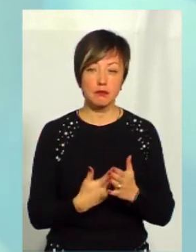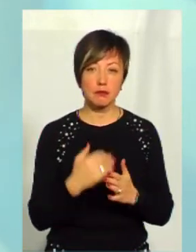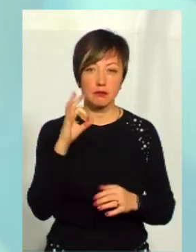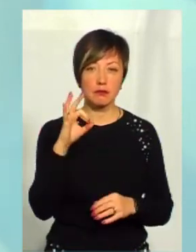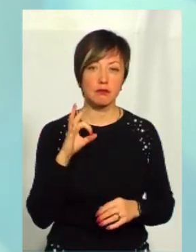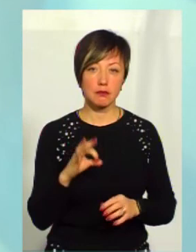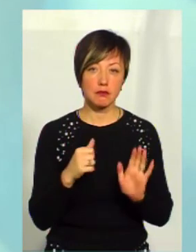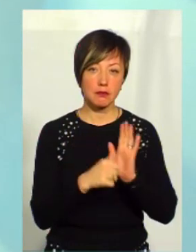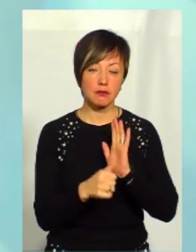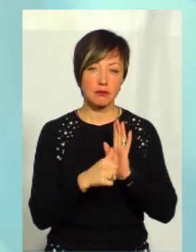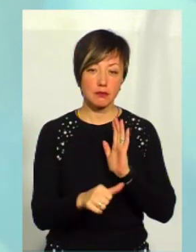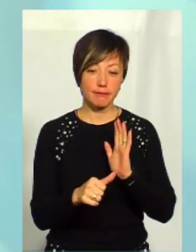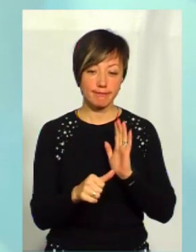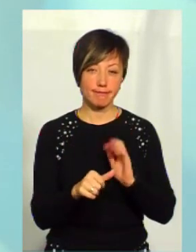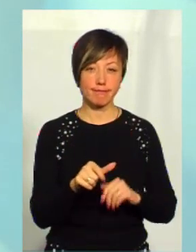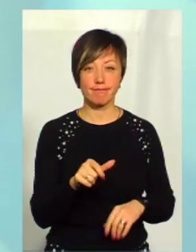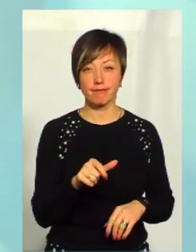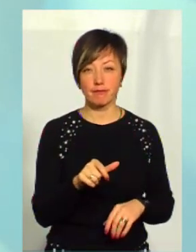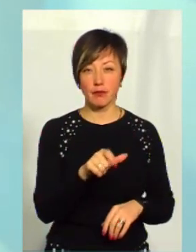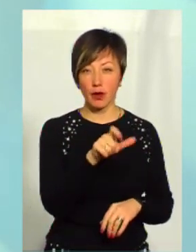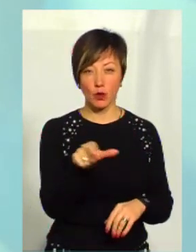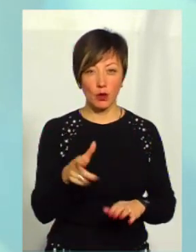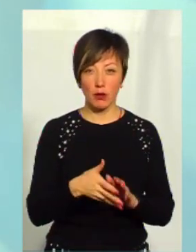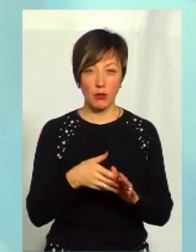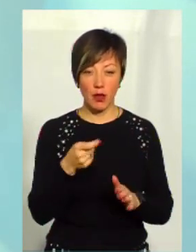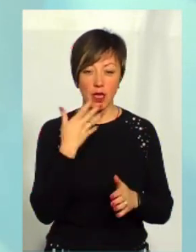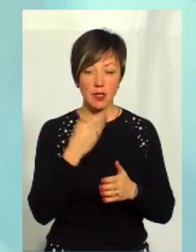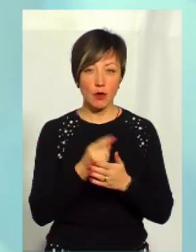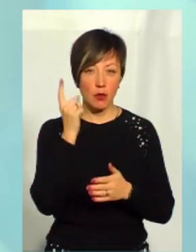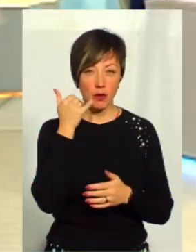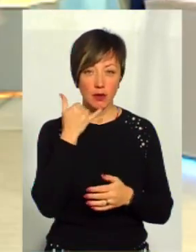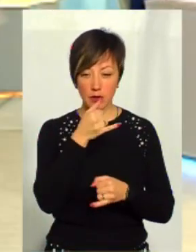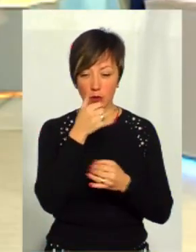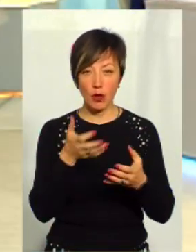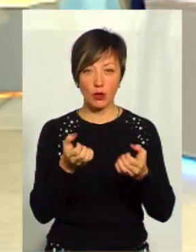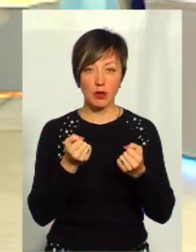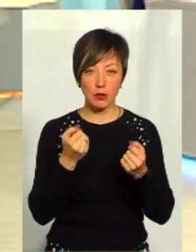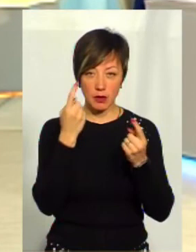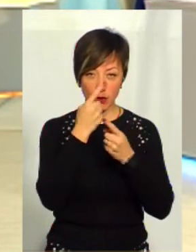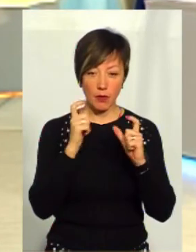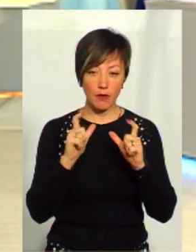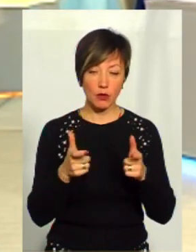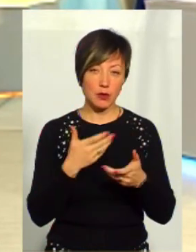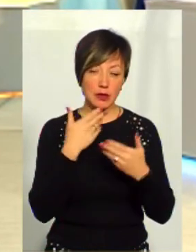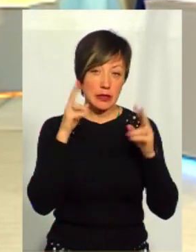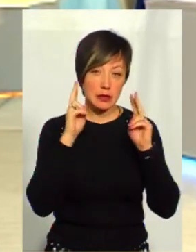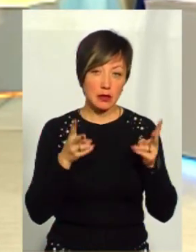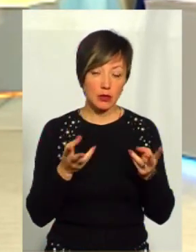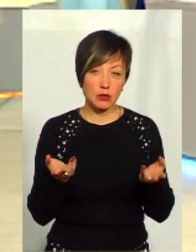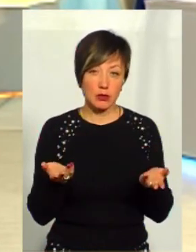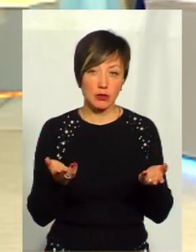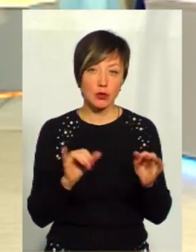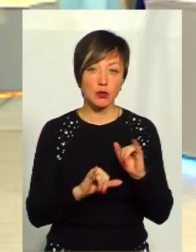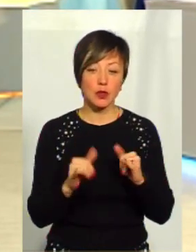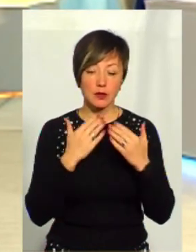можливо, 60 пільговики, які не подали такі мобільні телефони, також не змогли отримати якогось повідомлення і не знають, в